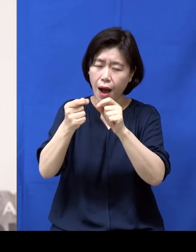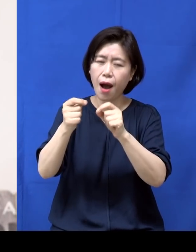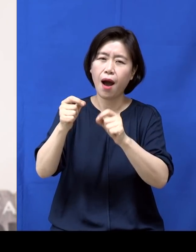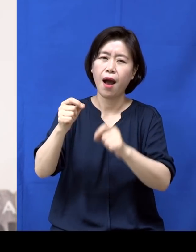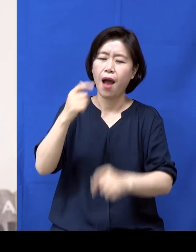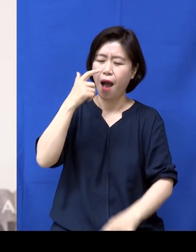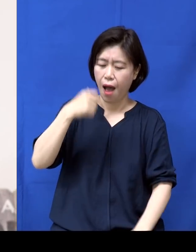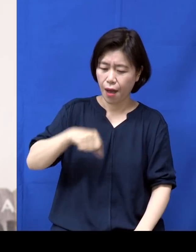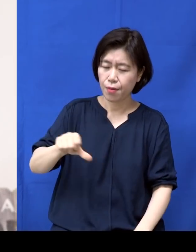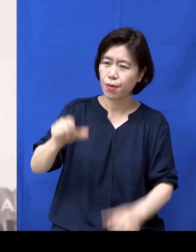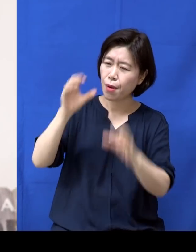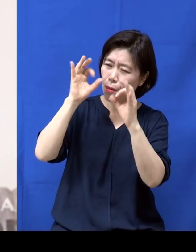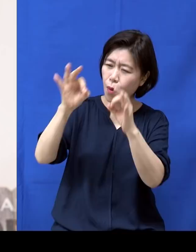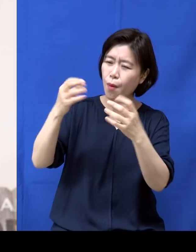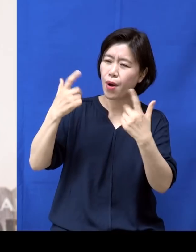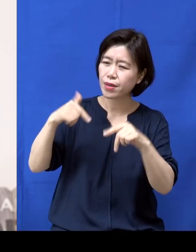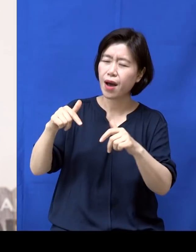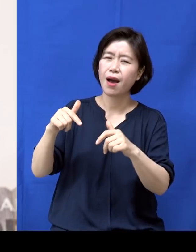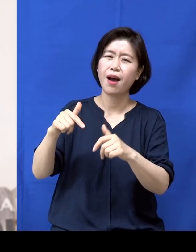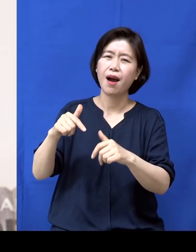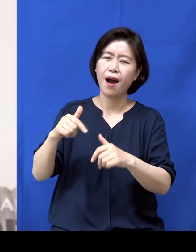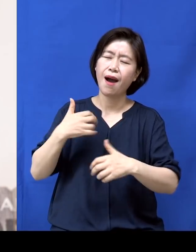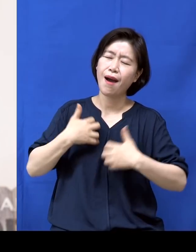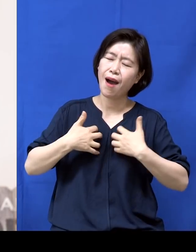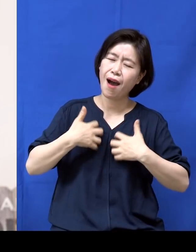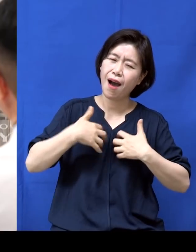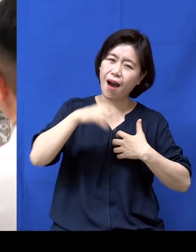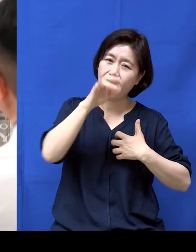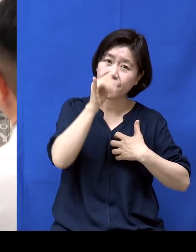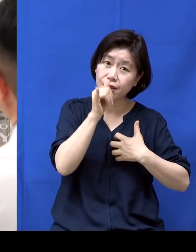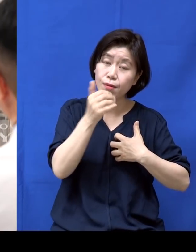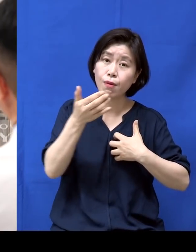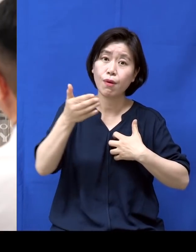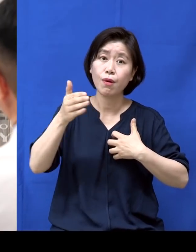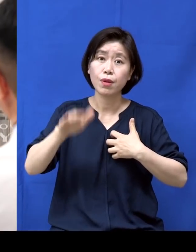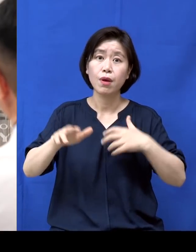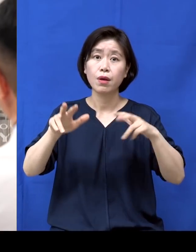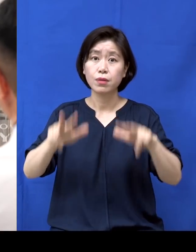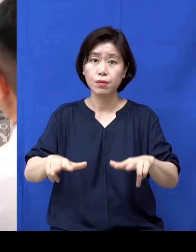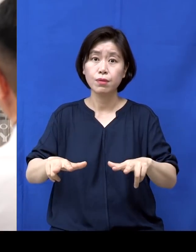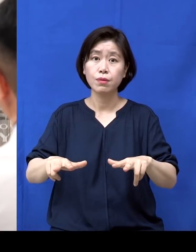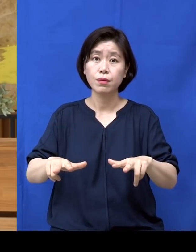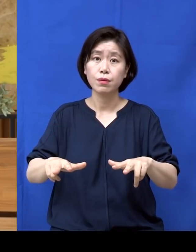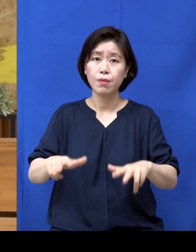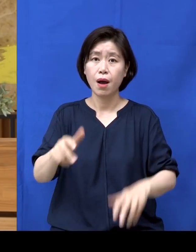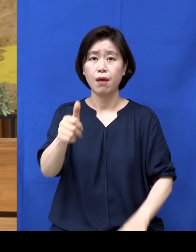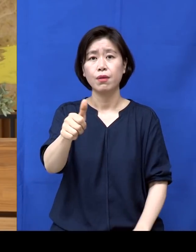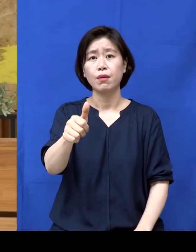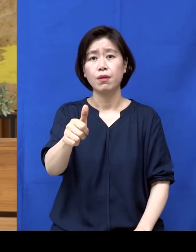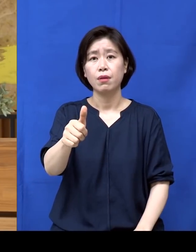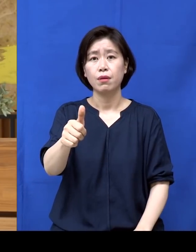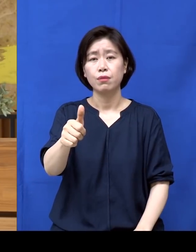지금 아들이 그렇게 극단적인 선택을 해서 이렇게 눈앞에 누워 있는 거예요.